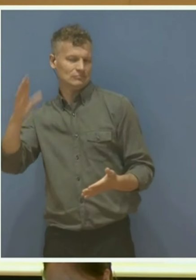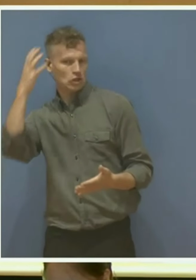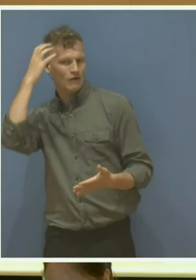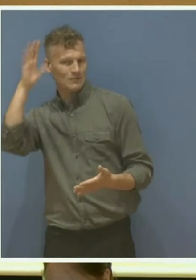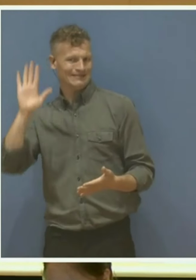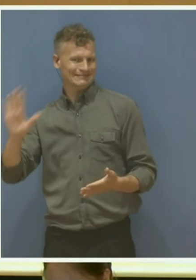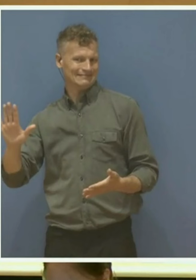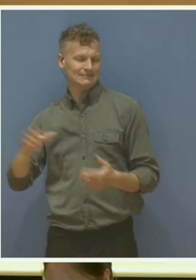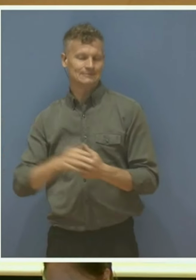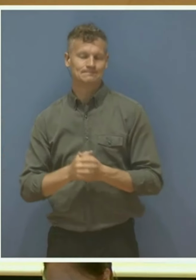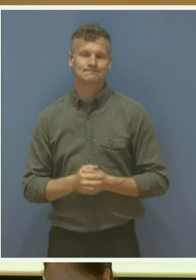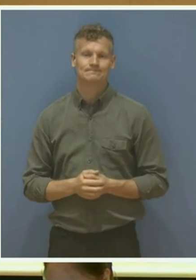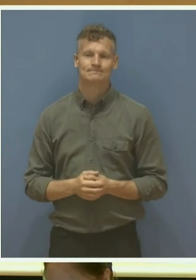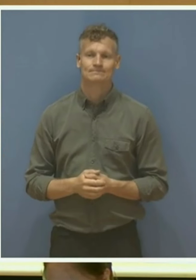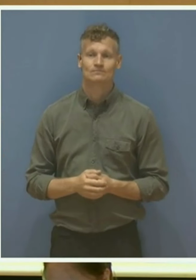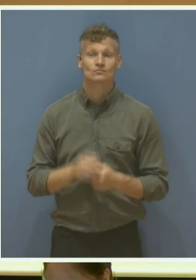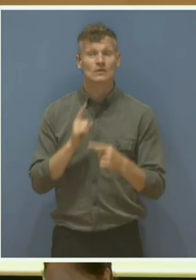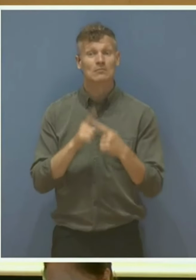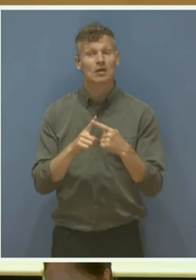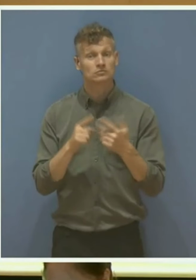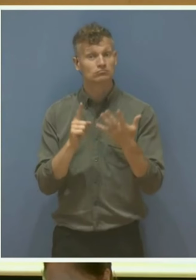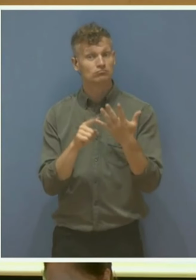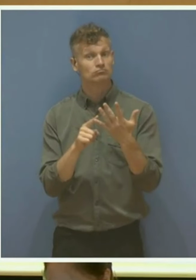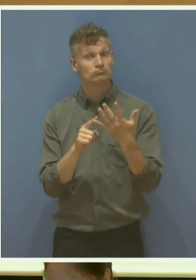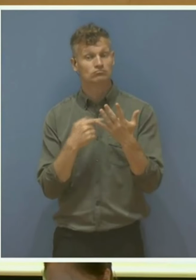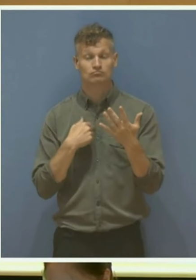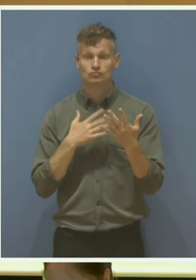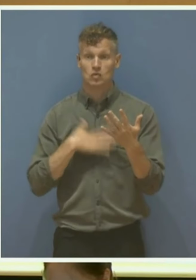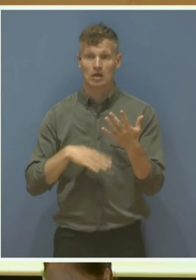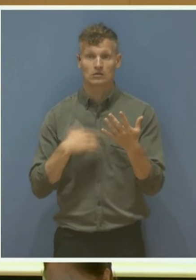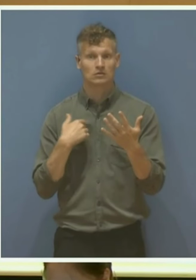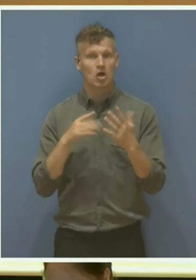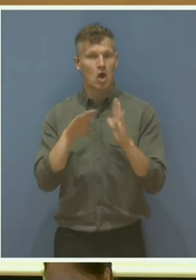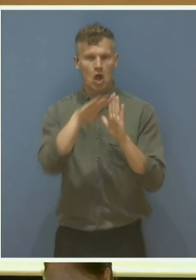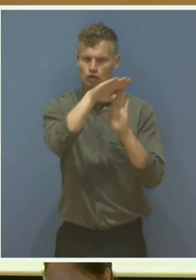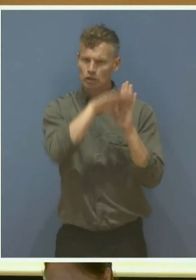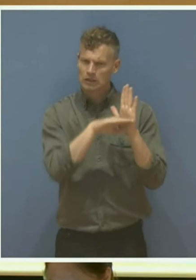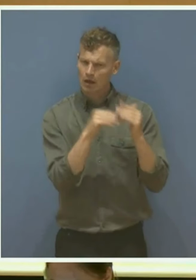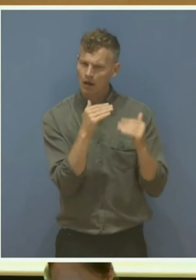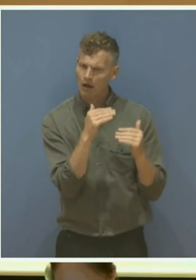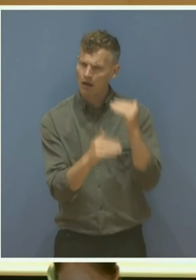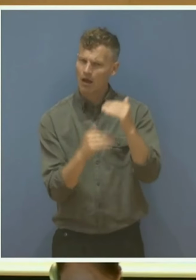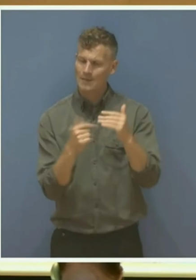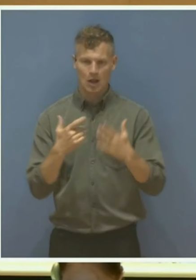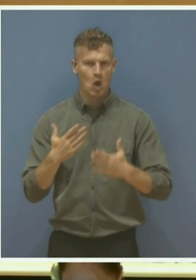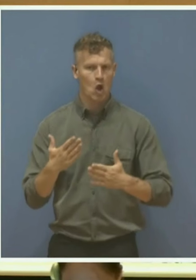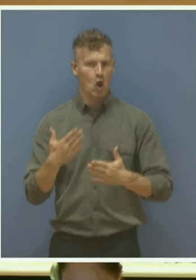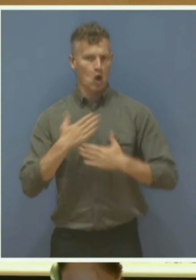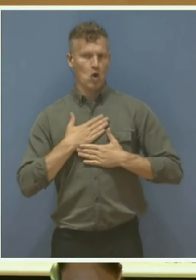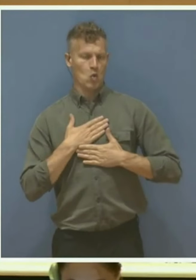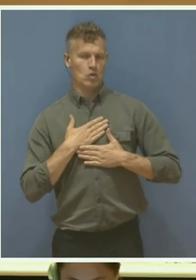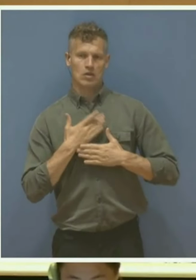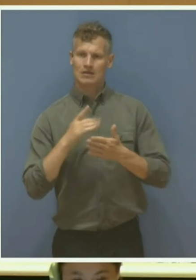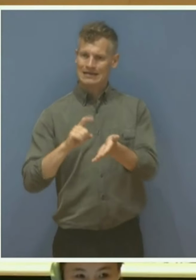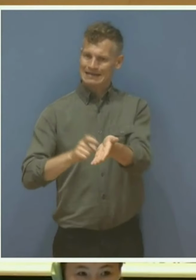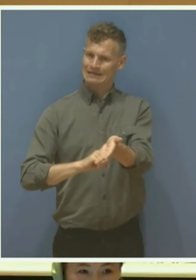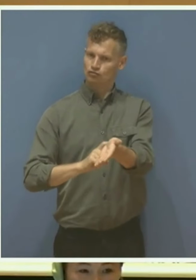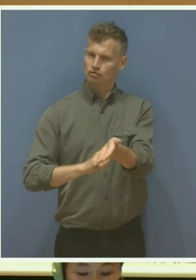потенциала собственных программ развития коренных народов и инструментов их реализации с привлечением государств и социально ответственного бизнеса.